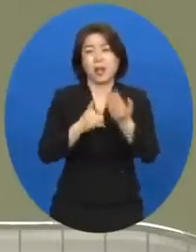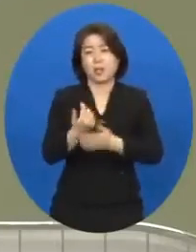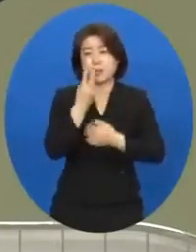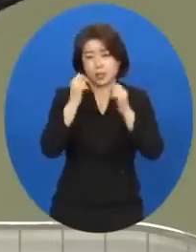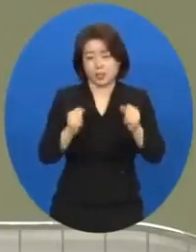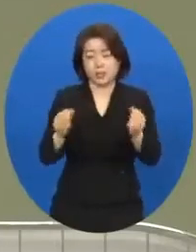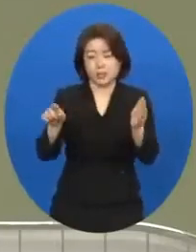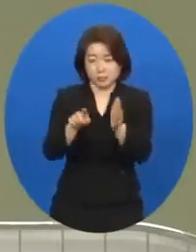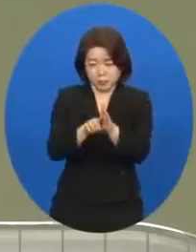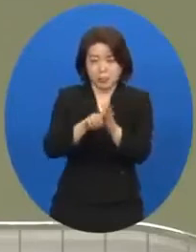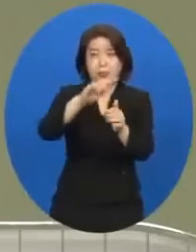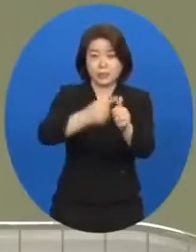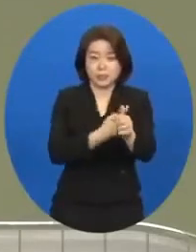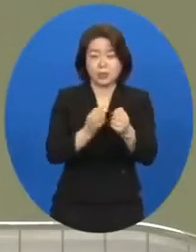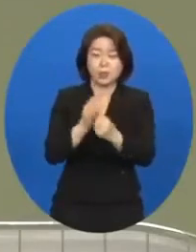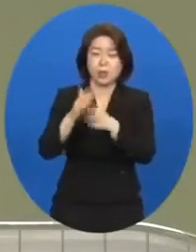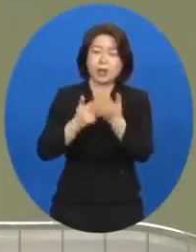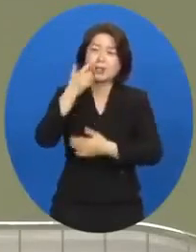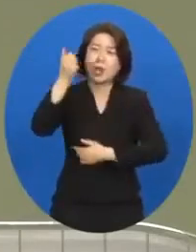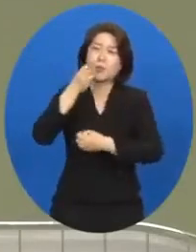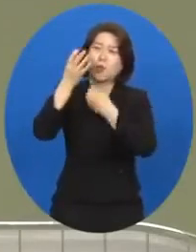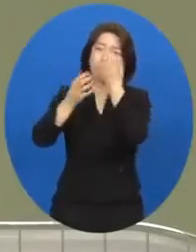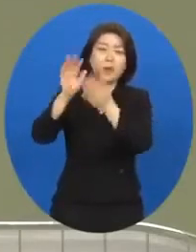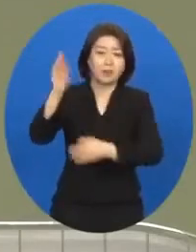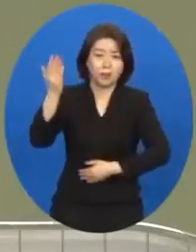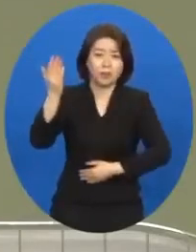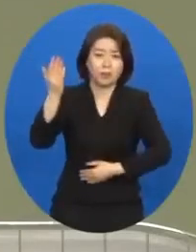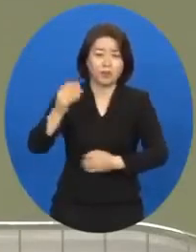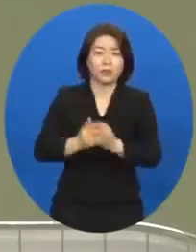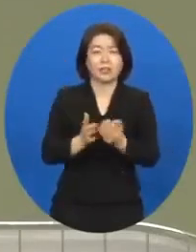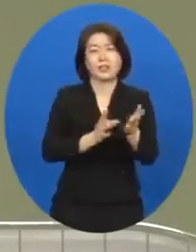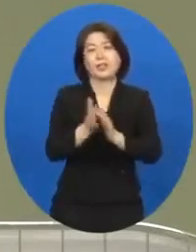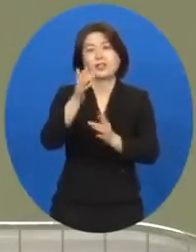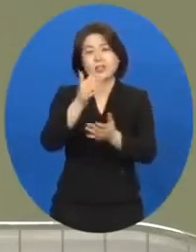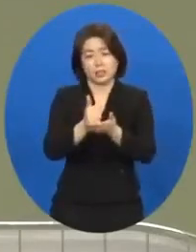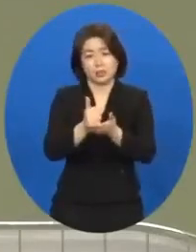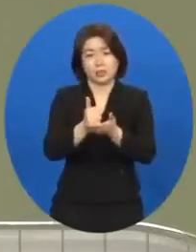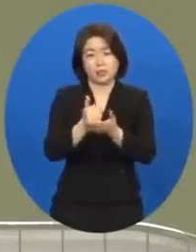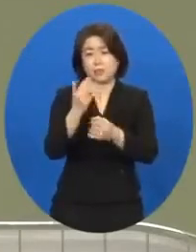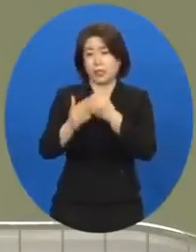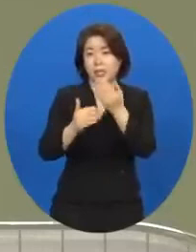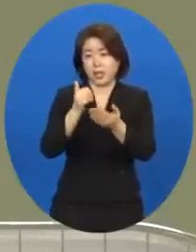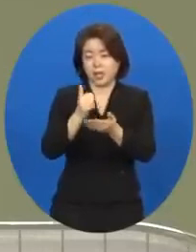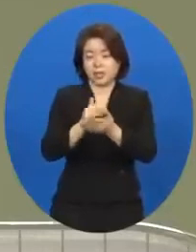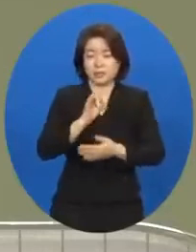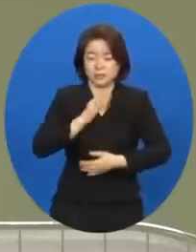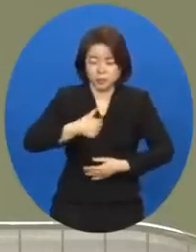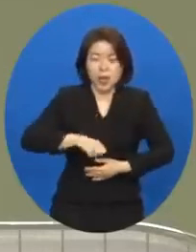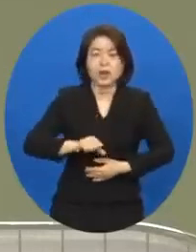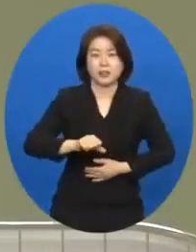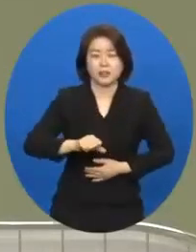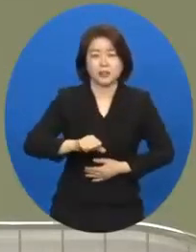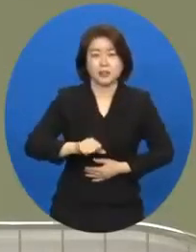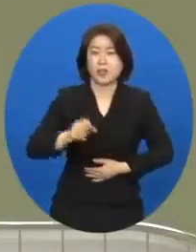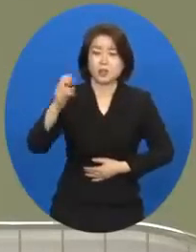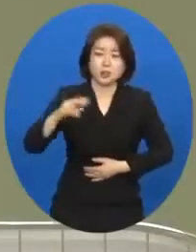것이 믿어지고 하나님이 아버지라고 고백이 되고 예수님 하나님의 독생자이시고